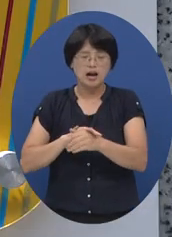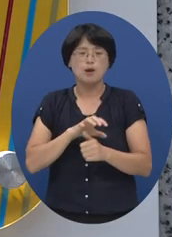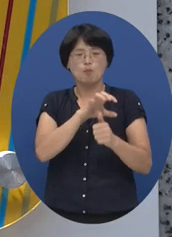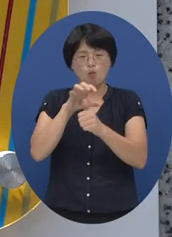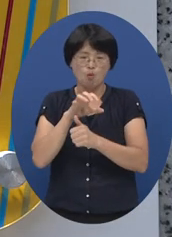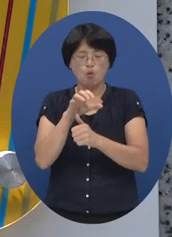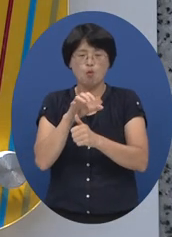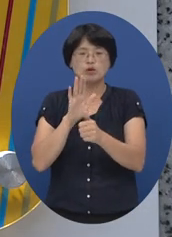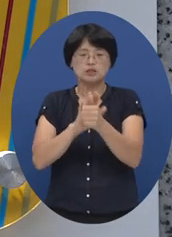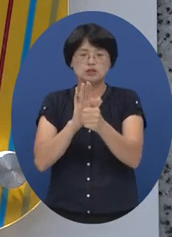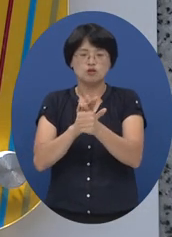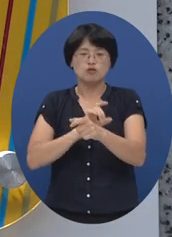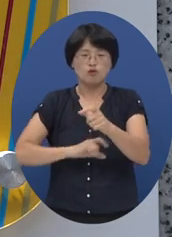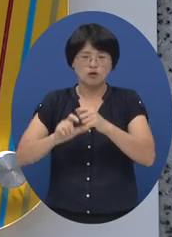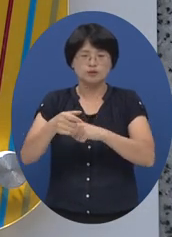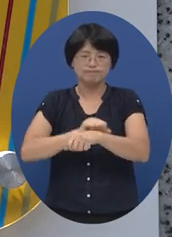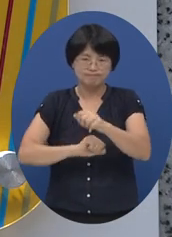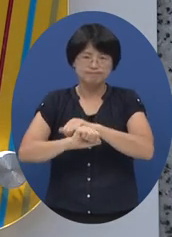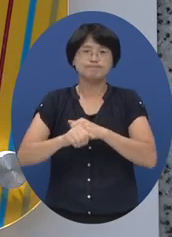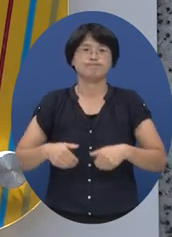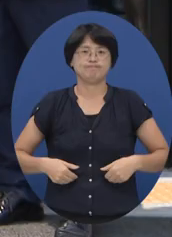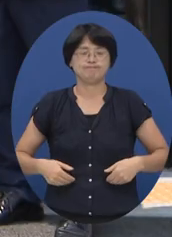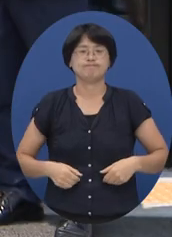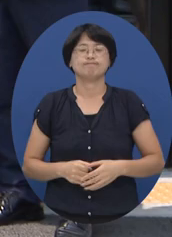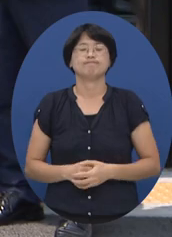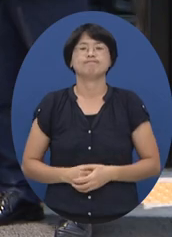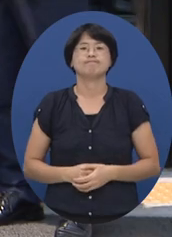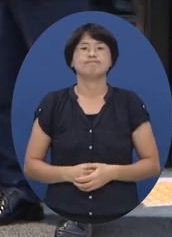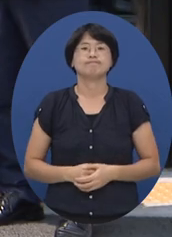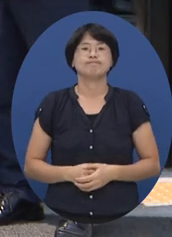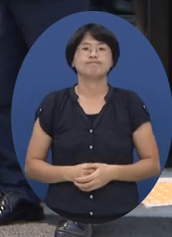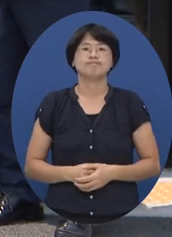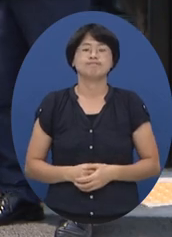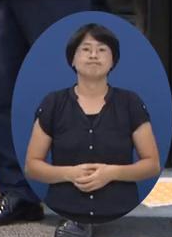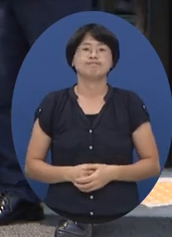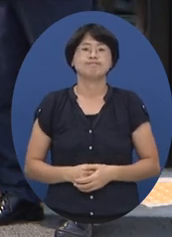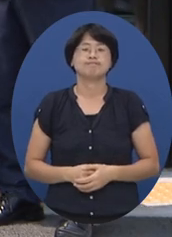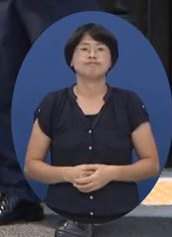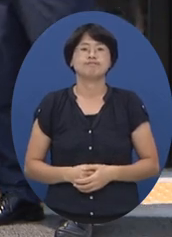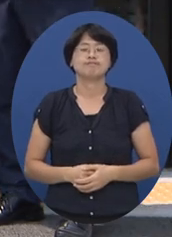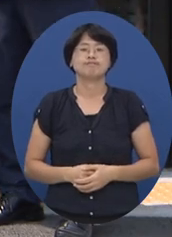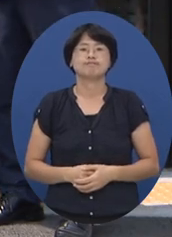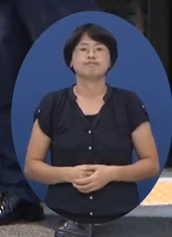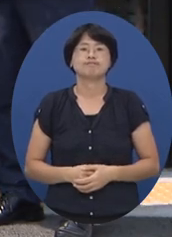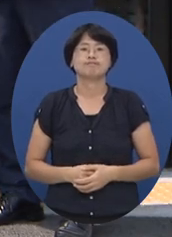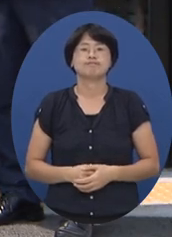구축과 지원에 힘써나갈 방침입니다. 경기CTV 최창순입니다.